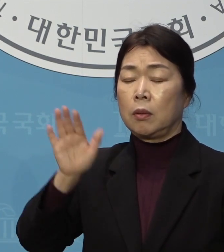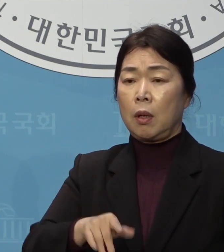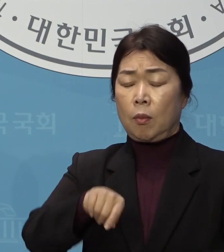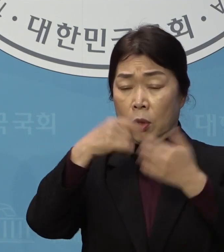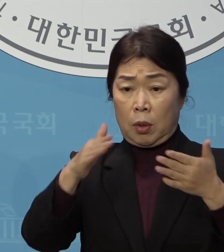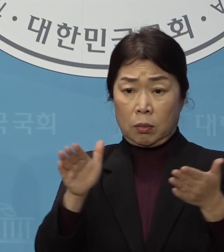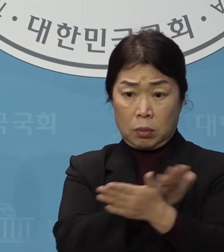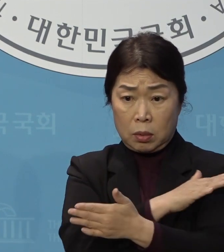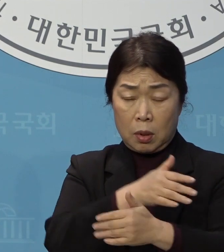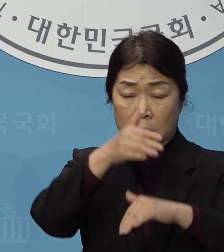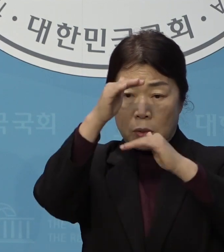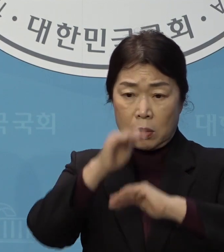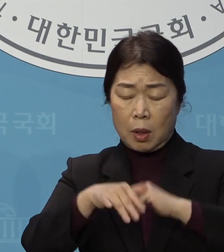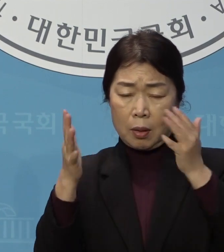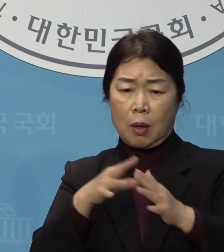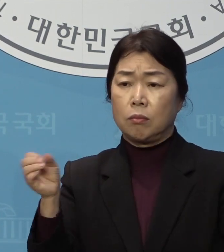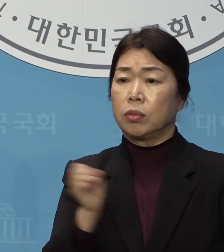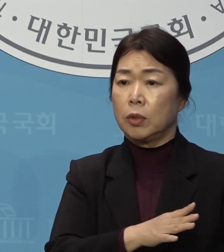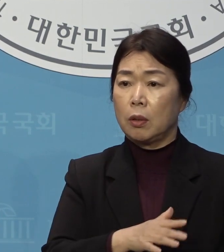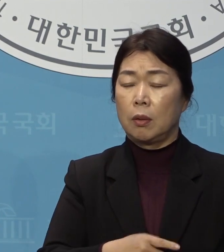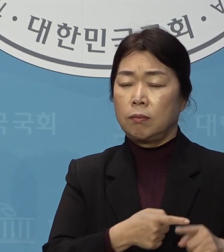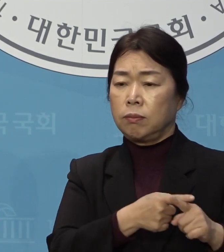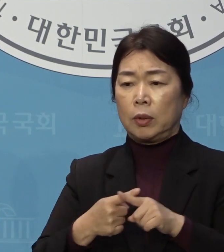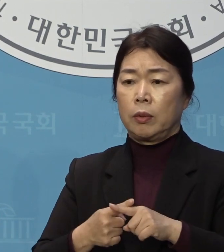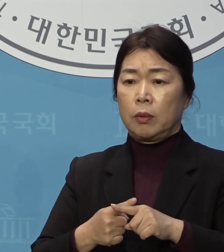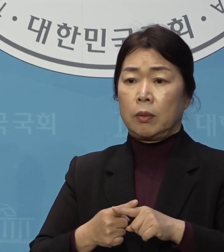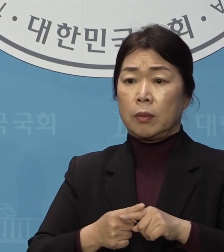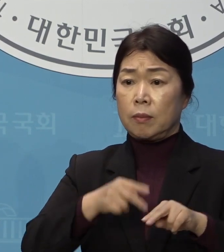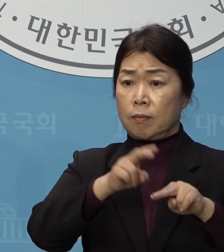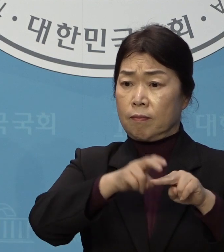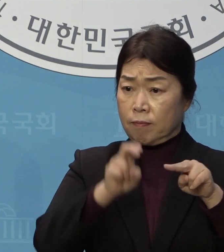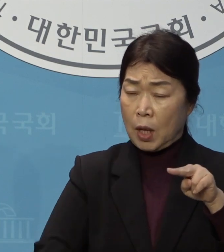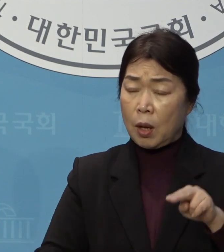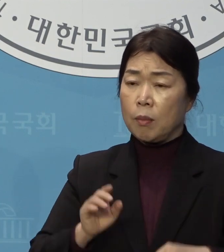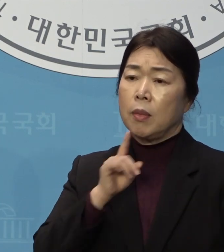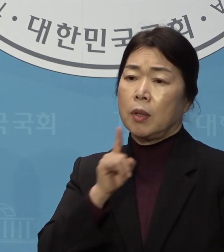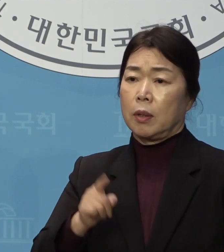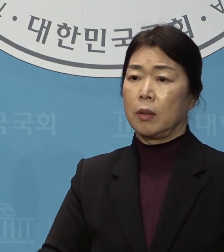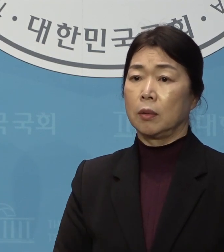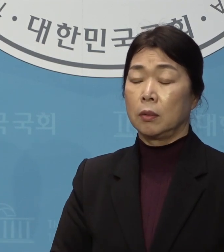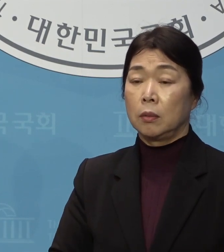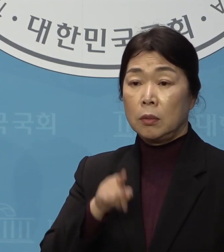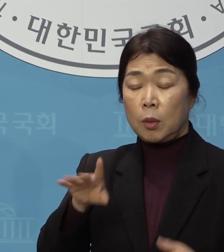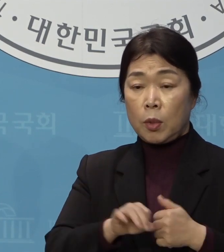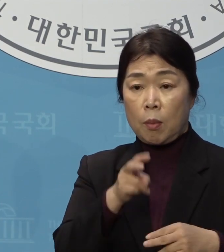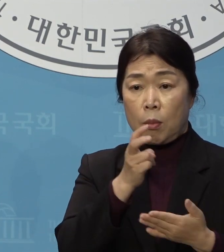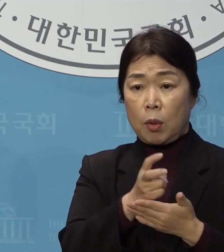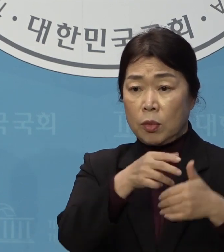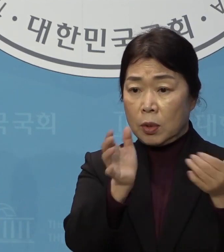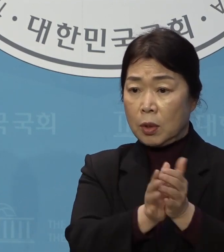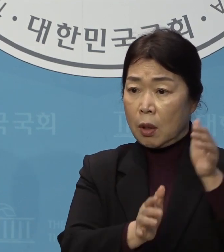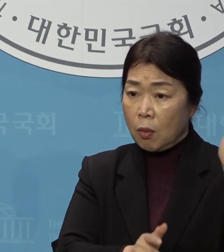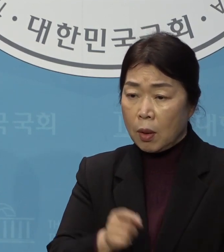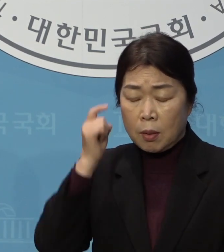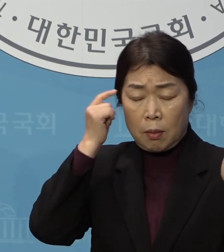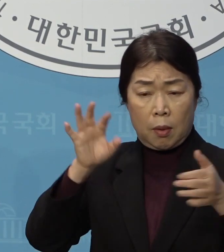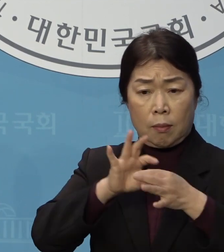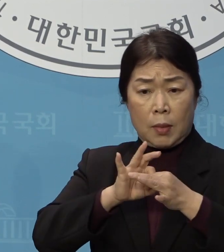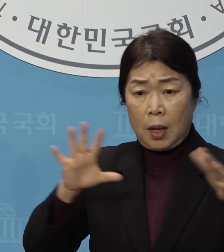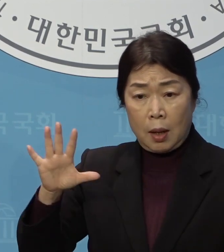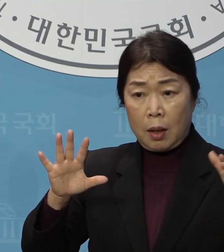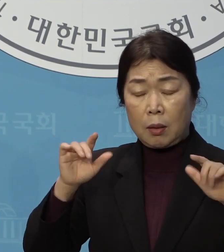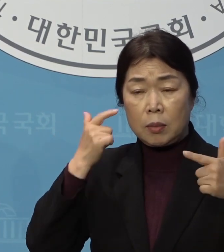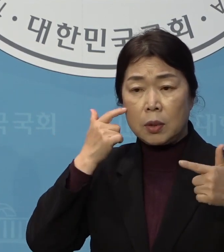모두 무시하고 사임하겠다 법무 행정의 공백은 하등 상관없다는 말입니까